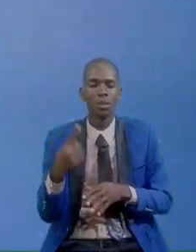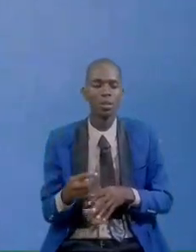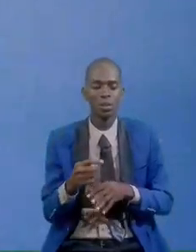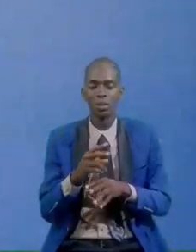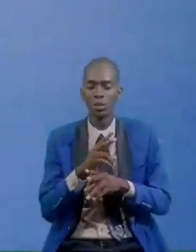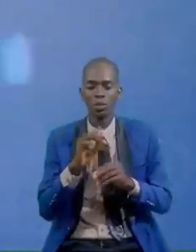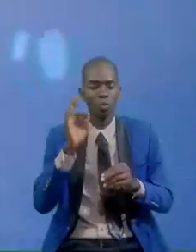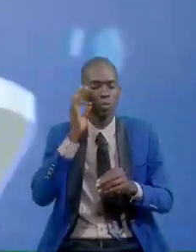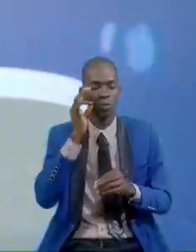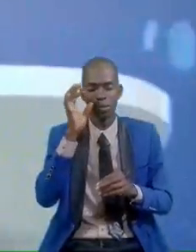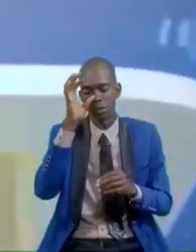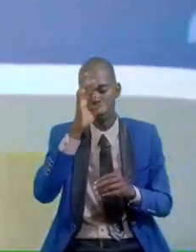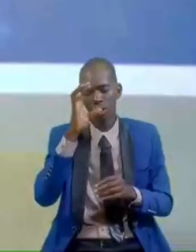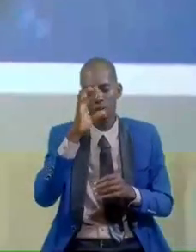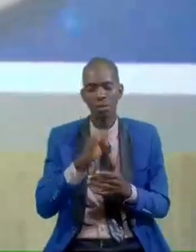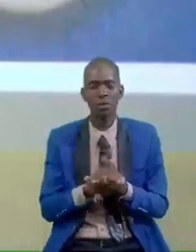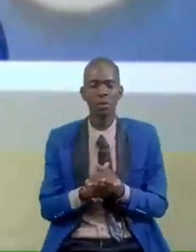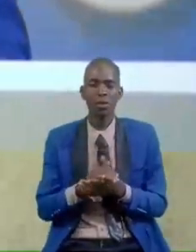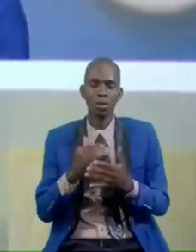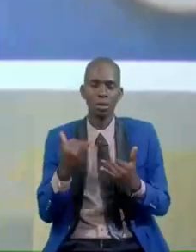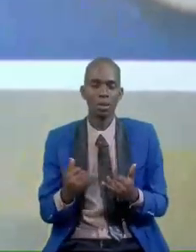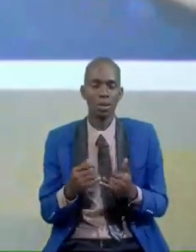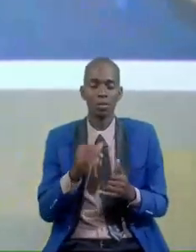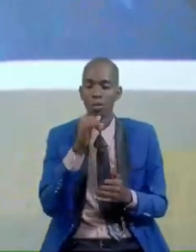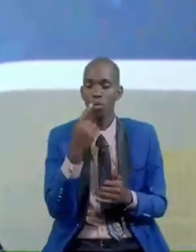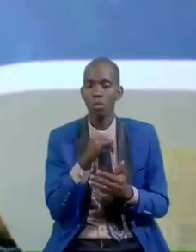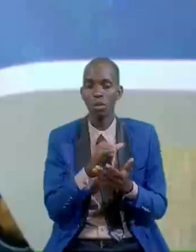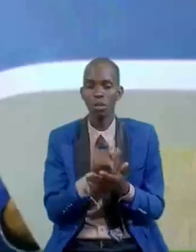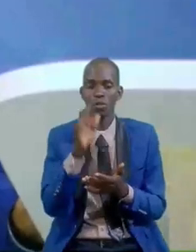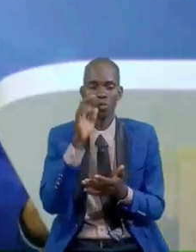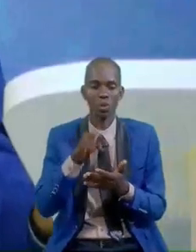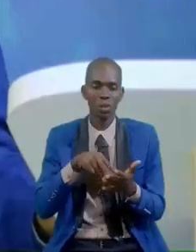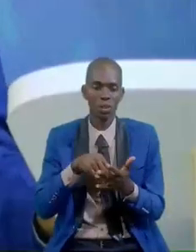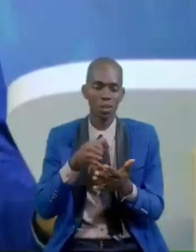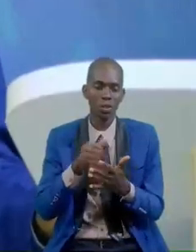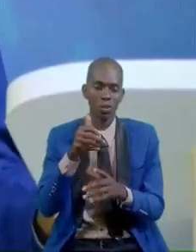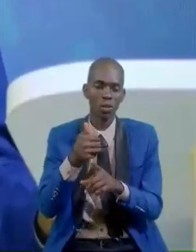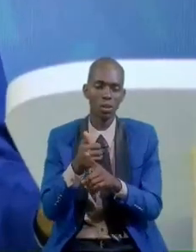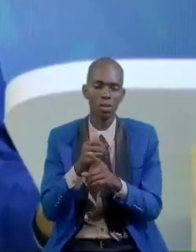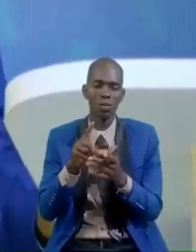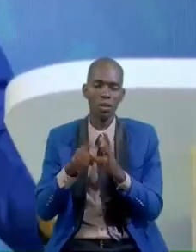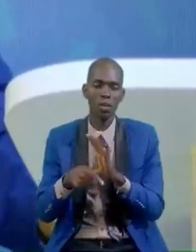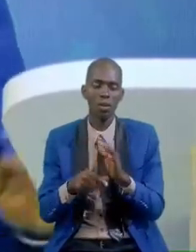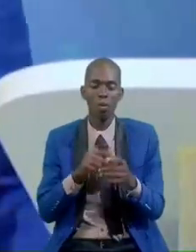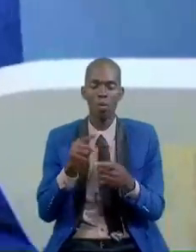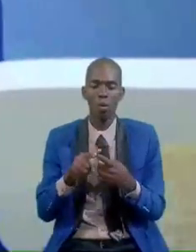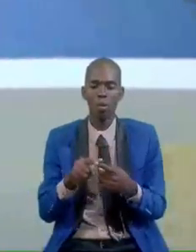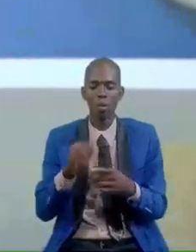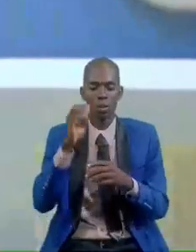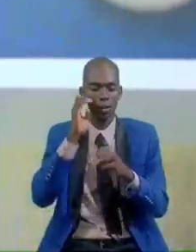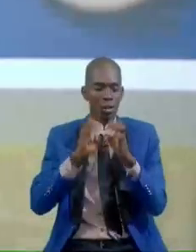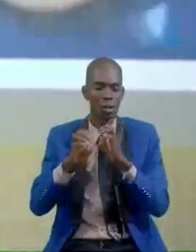La recherche infructueuse. Lisez ça vous-même pour vous-même après. Quand Élie a rencontré Abdias,